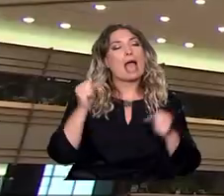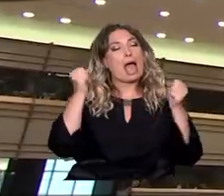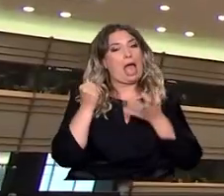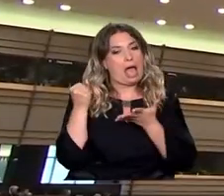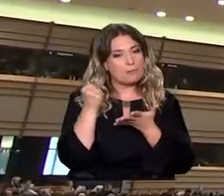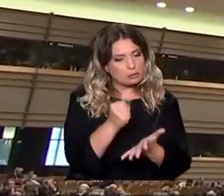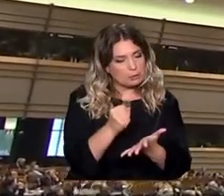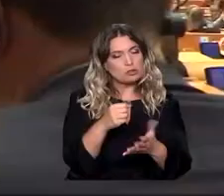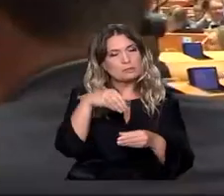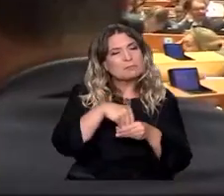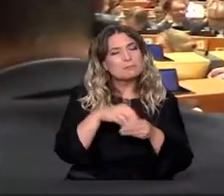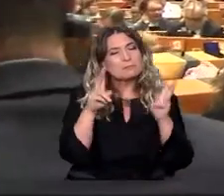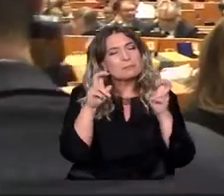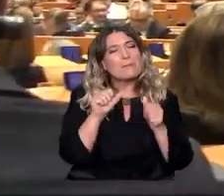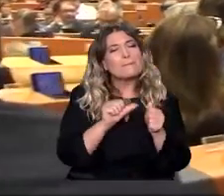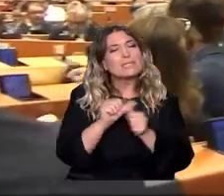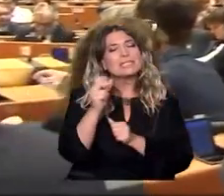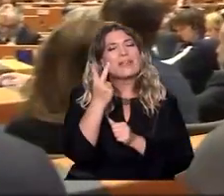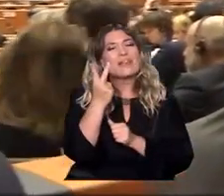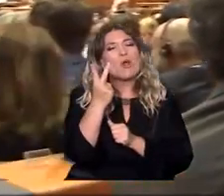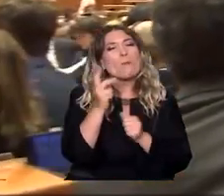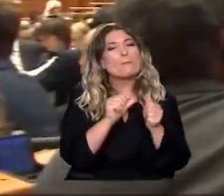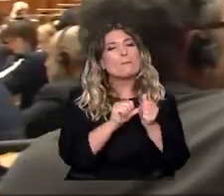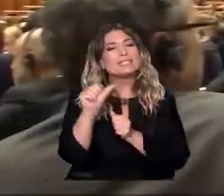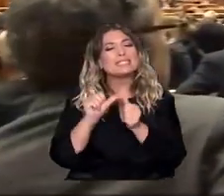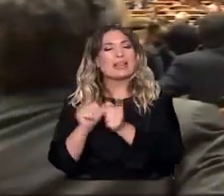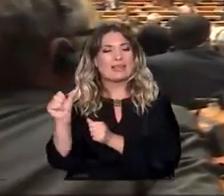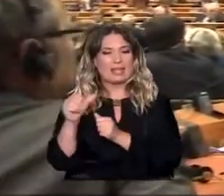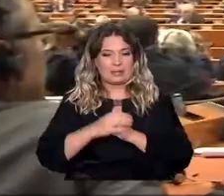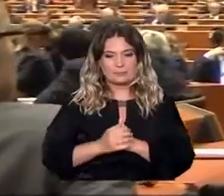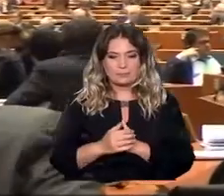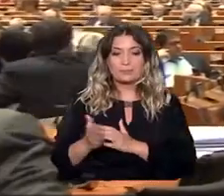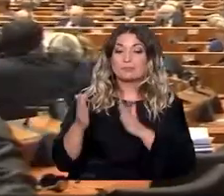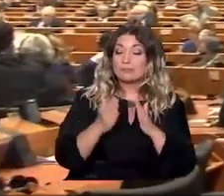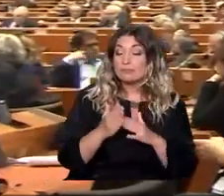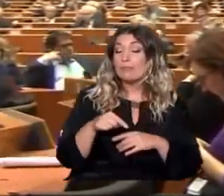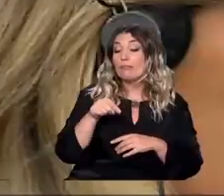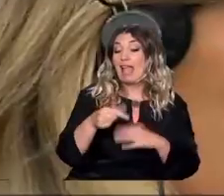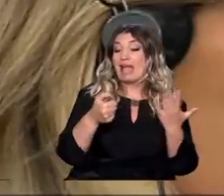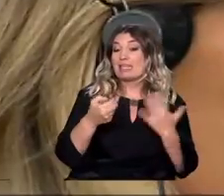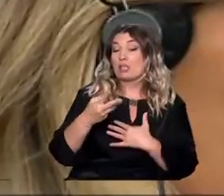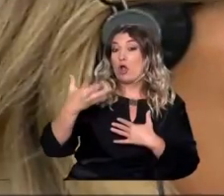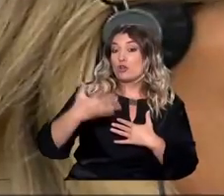μηνών. Οι ευρωβουλευτές δικαιούνται σύνταξη όταν συμπληρώσουν το 63ο έτος της ηλικίας τους.